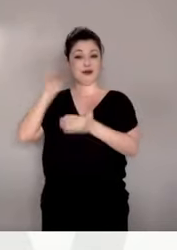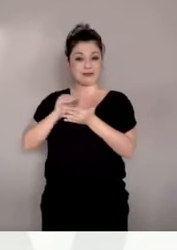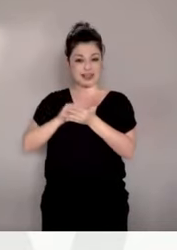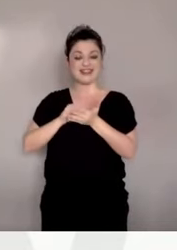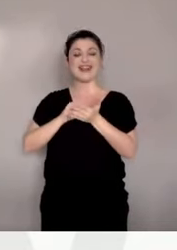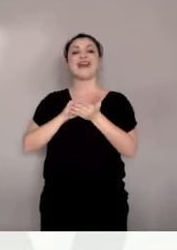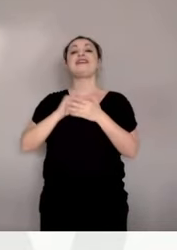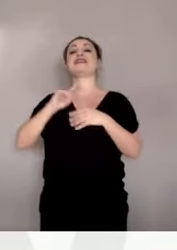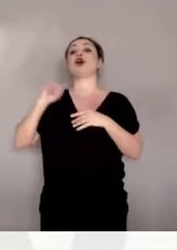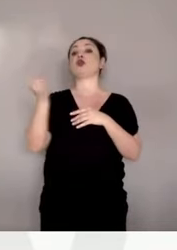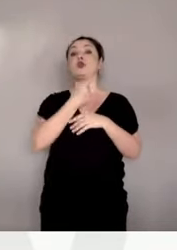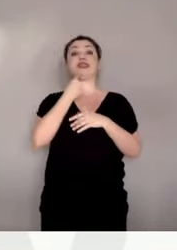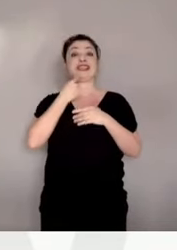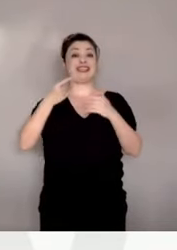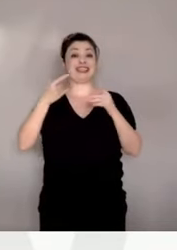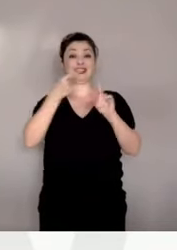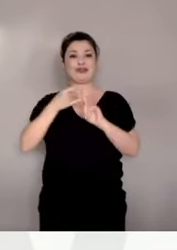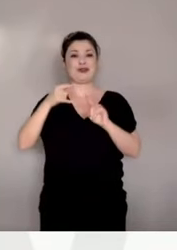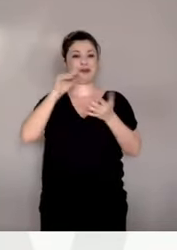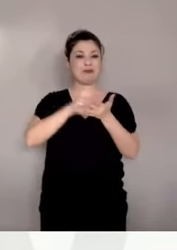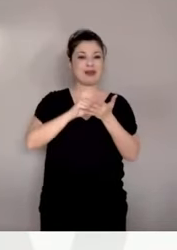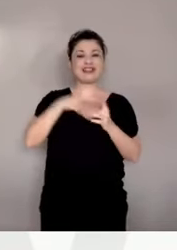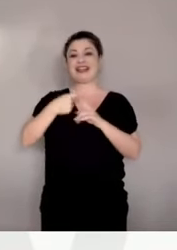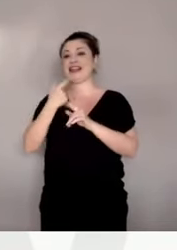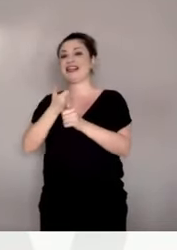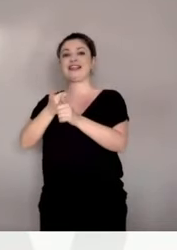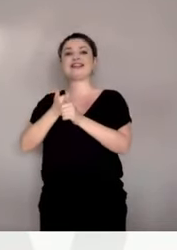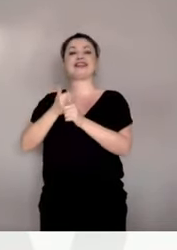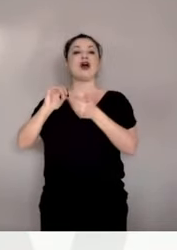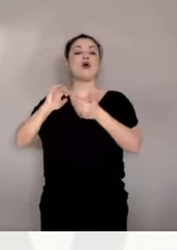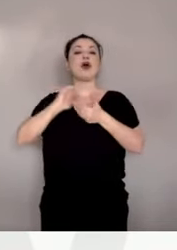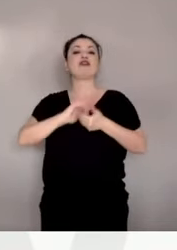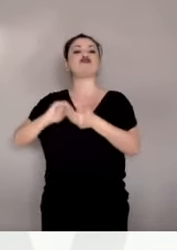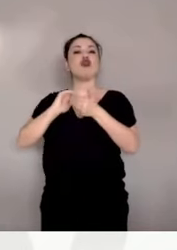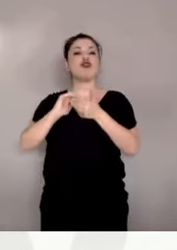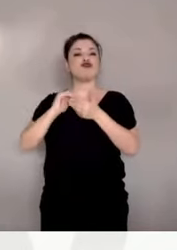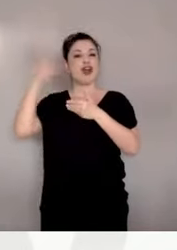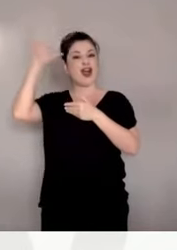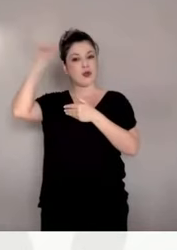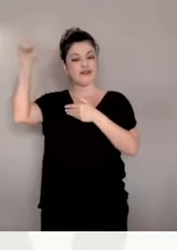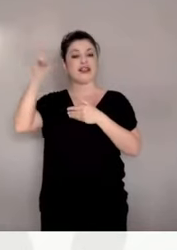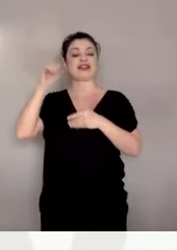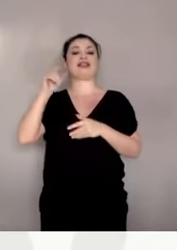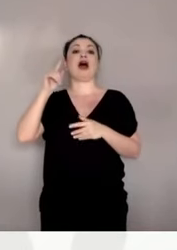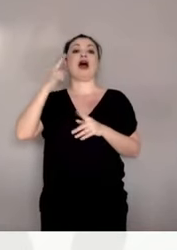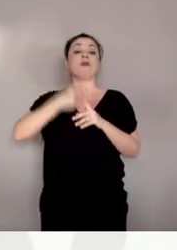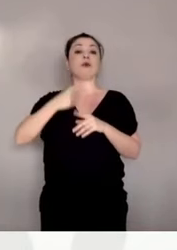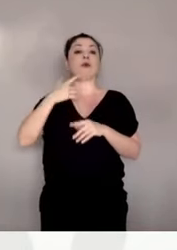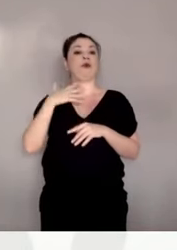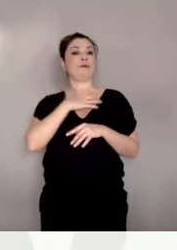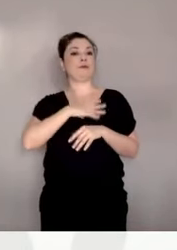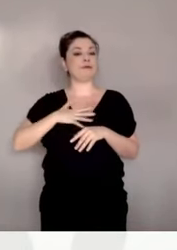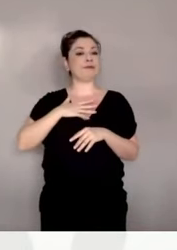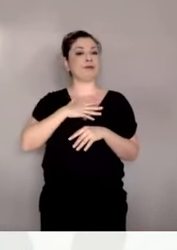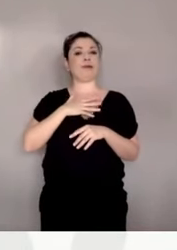presenti in piattaforma, chi ci segue sui social dell'Ateneo, e mi fa piacere anche